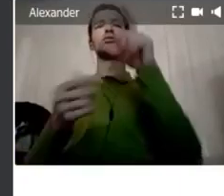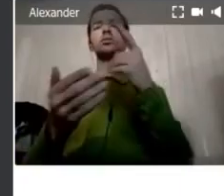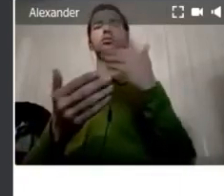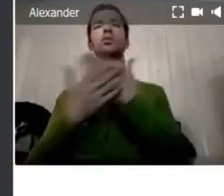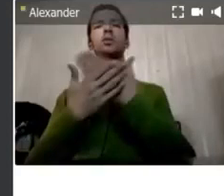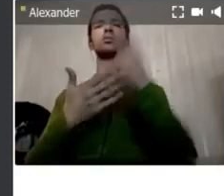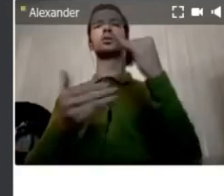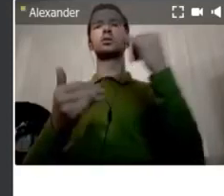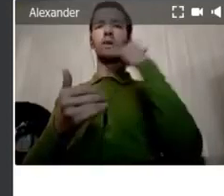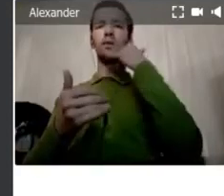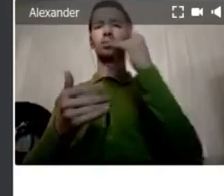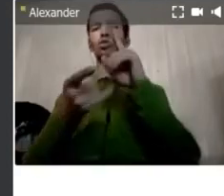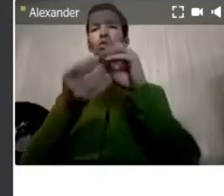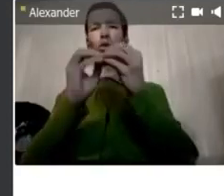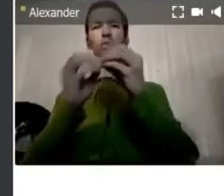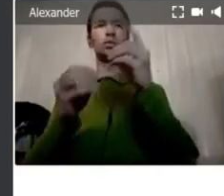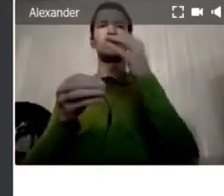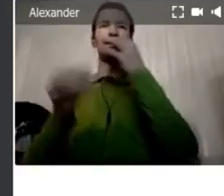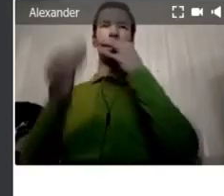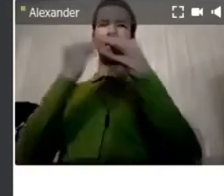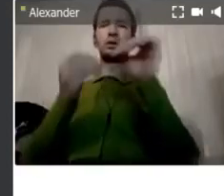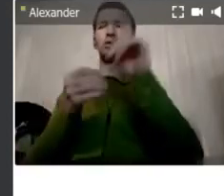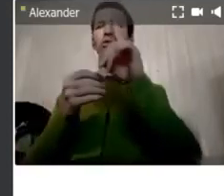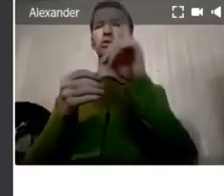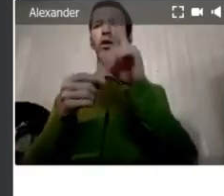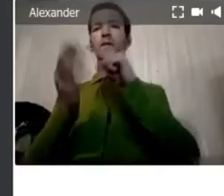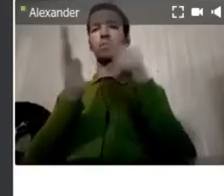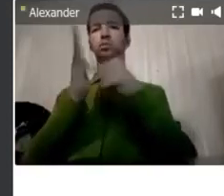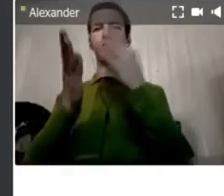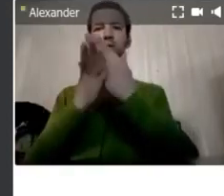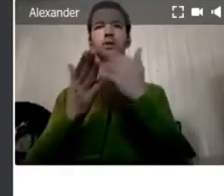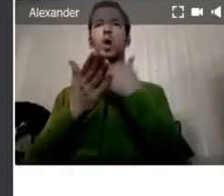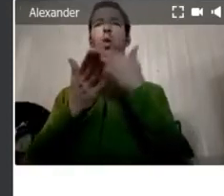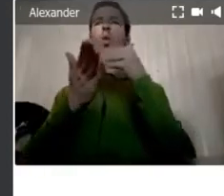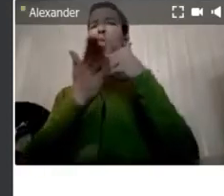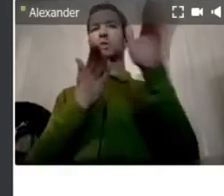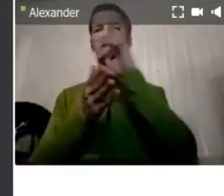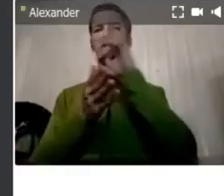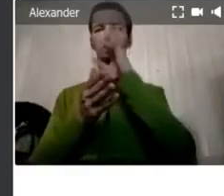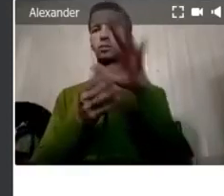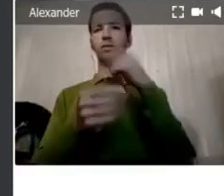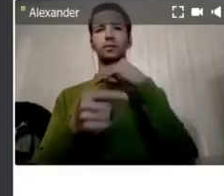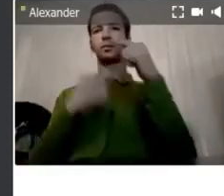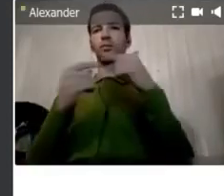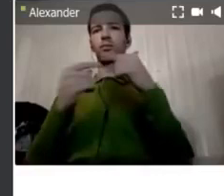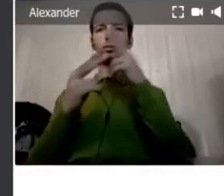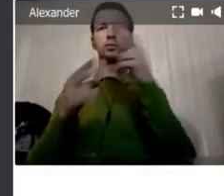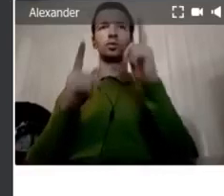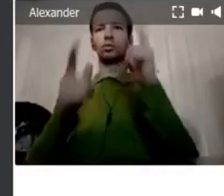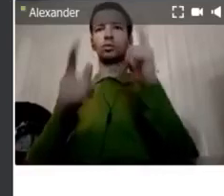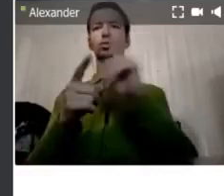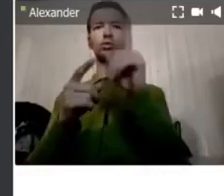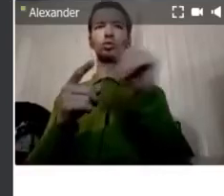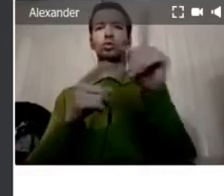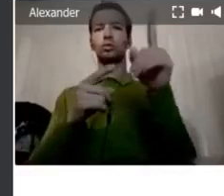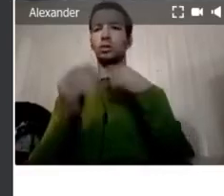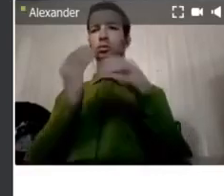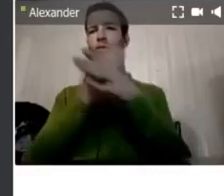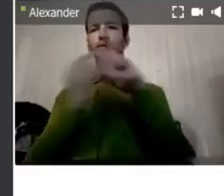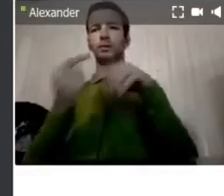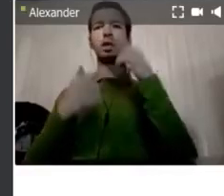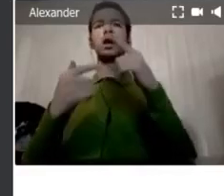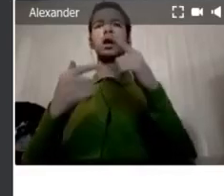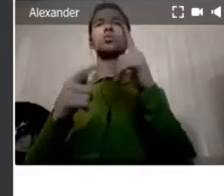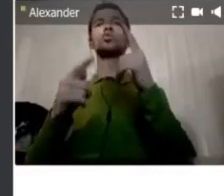вошли с самого нуля, они становятся богатыми, успешными, и это прям для меня реально счастье. А на